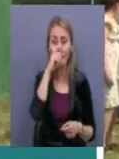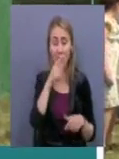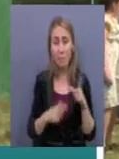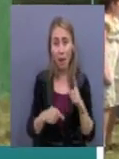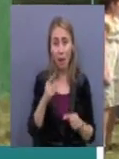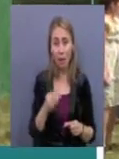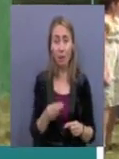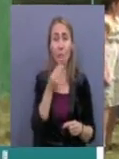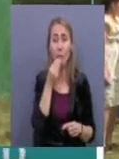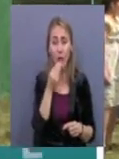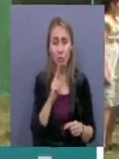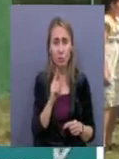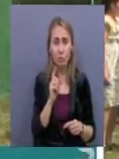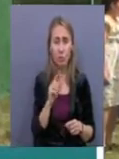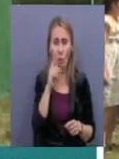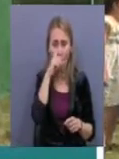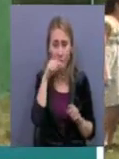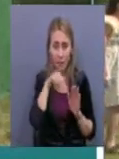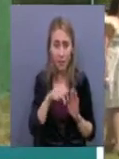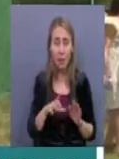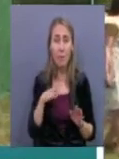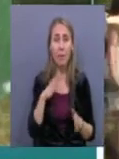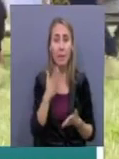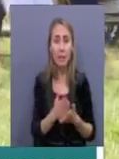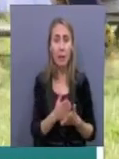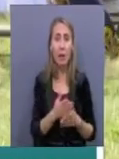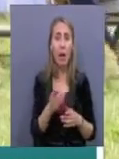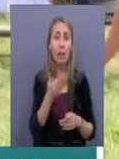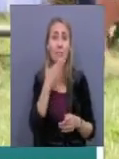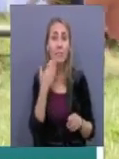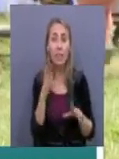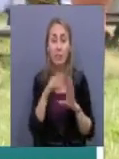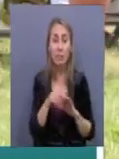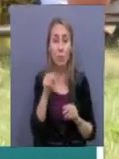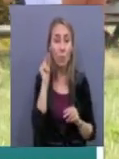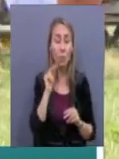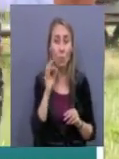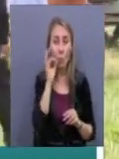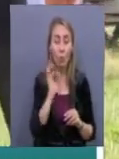кездестірмейсің. Бұл ерекше өнім, әсіресе бауырсақпен керемет үйлеседі.